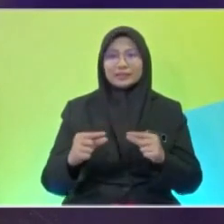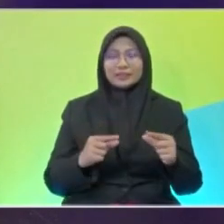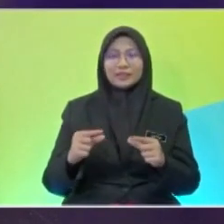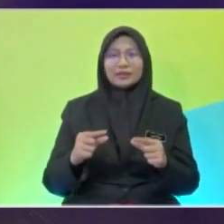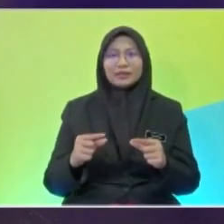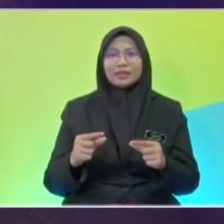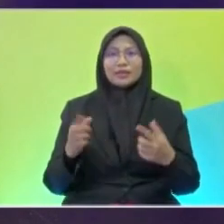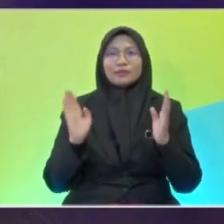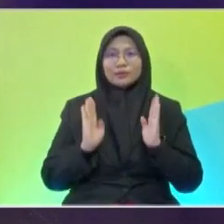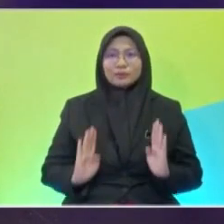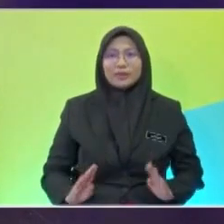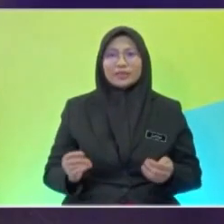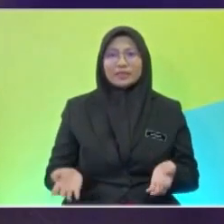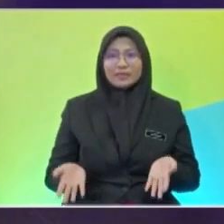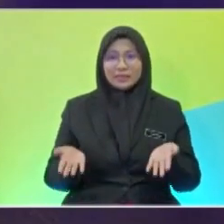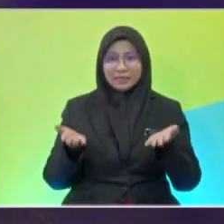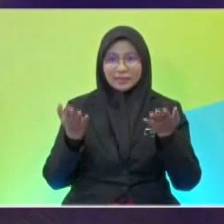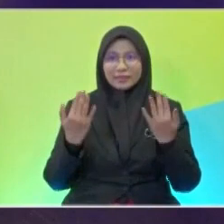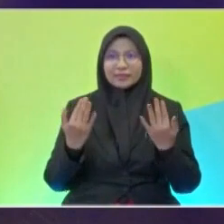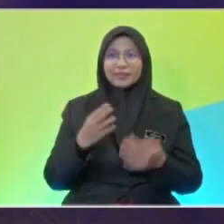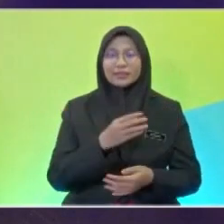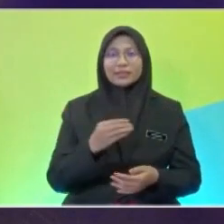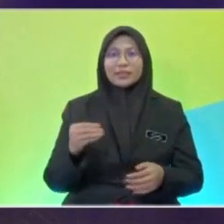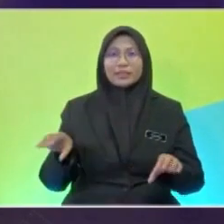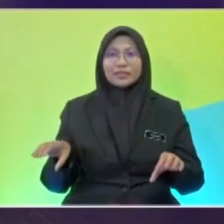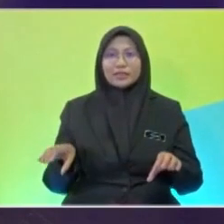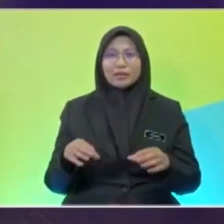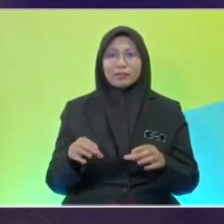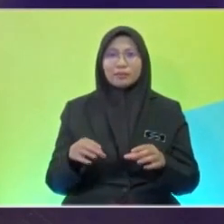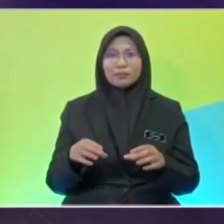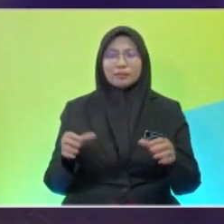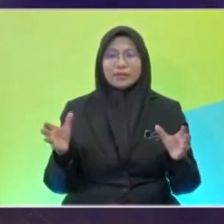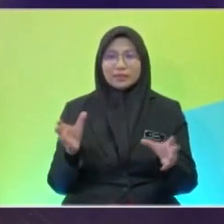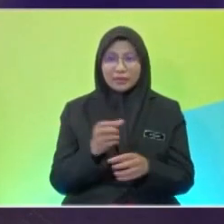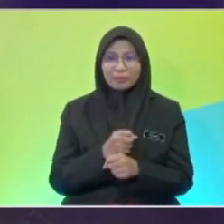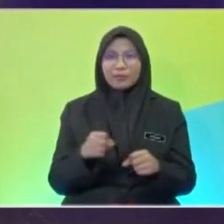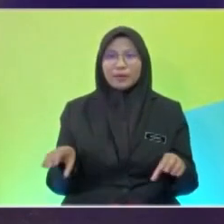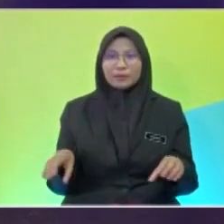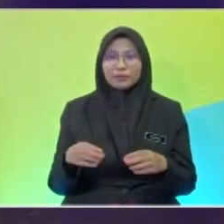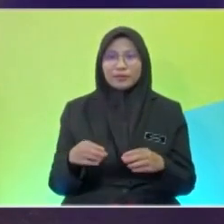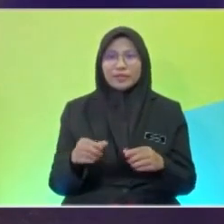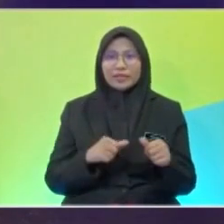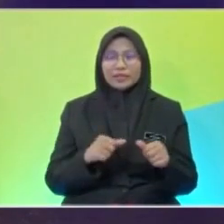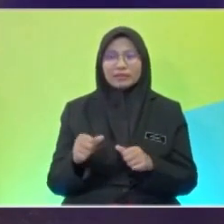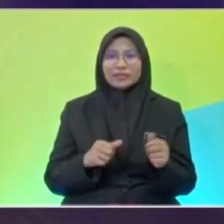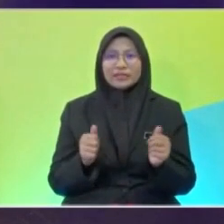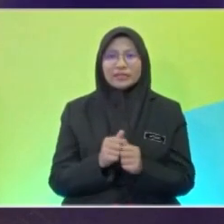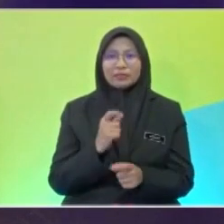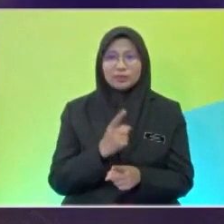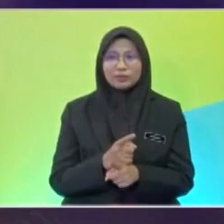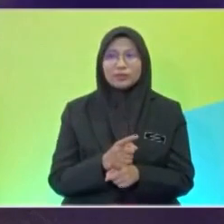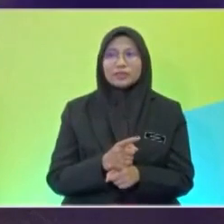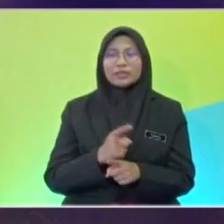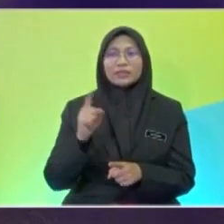sendi supaya mereka dapat melakukan harian dengan lebih selisih makanan sehat juga penting Nah